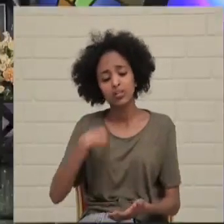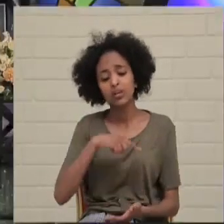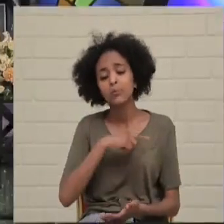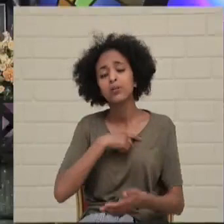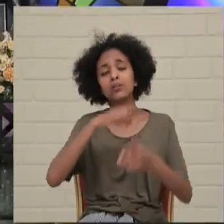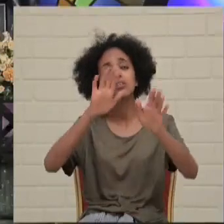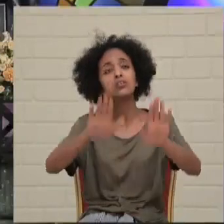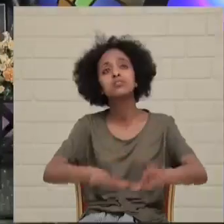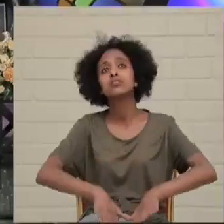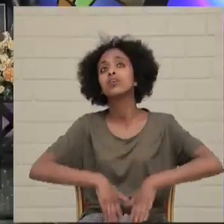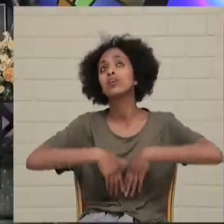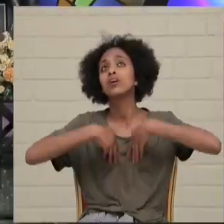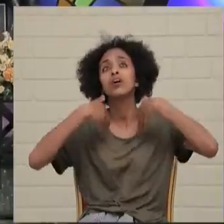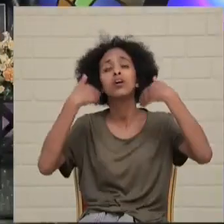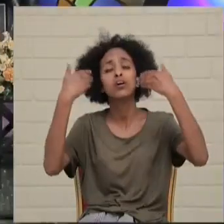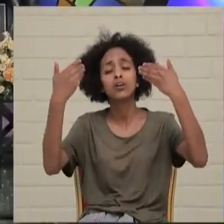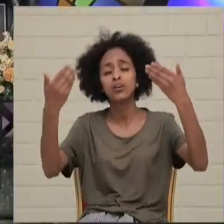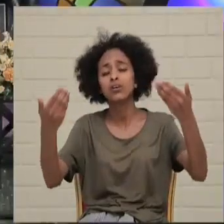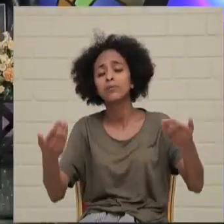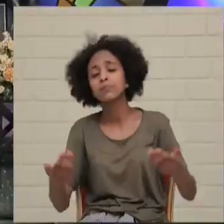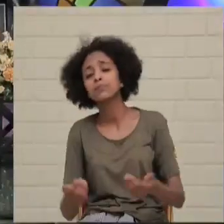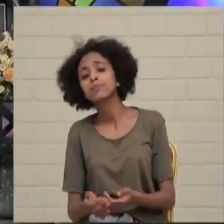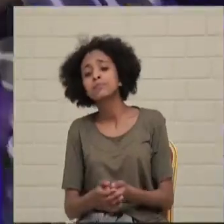ወድቀናል እኛም ለንስሃ